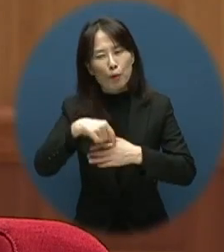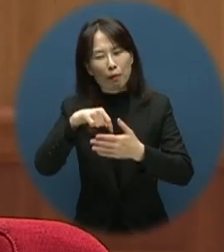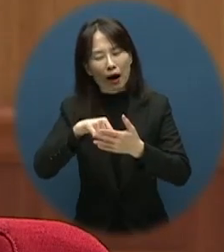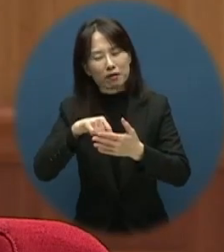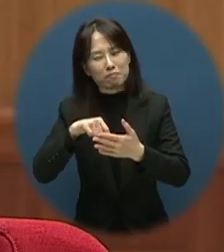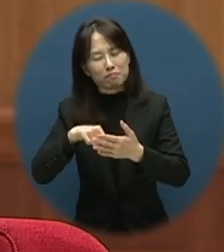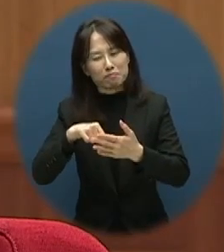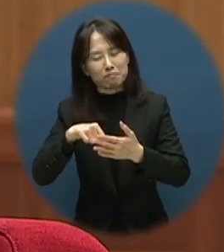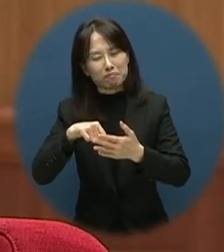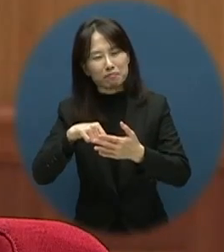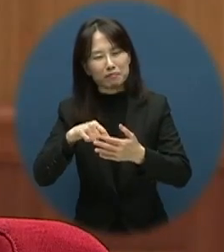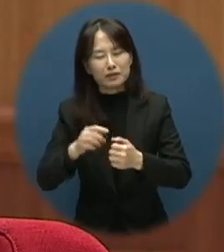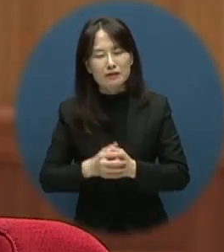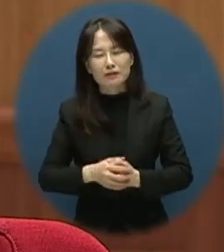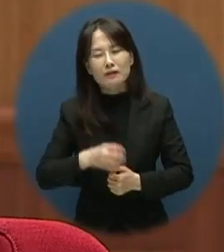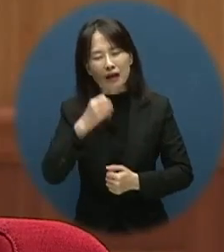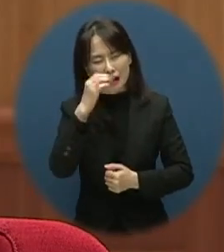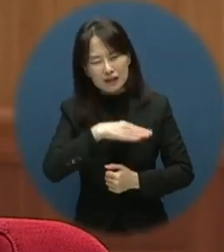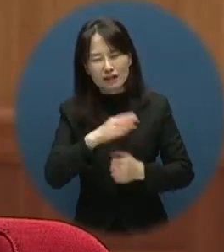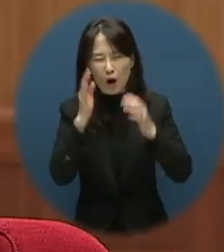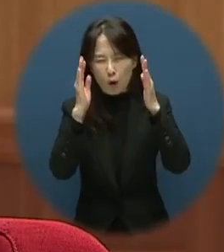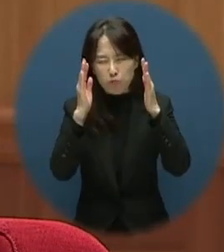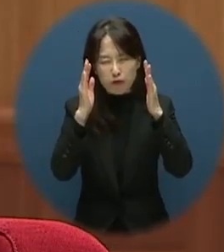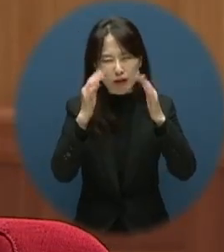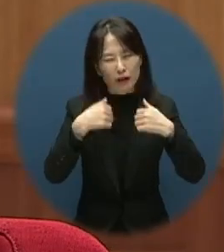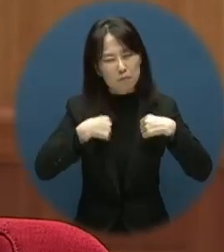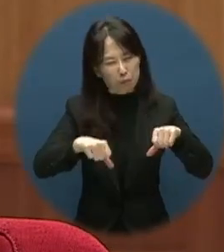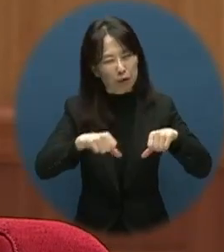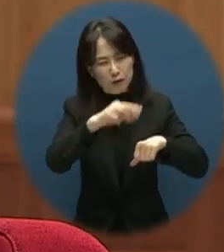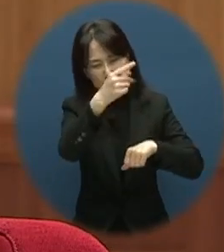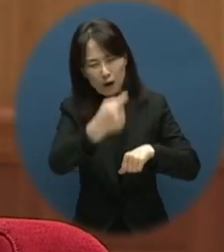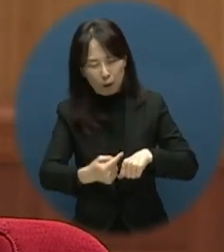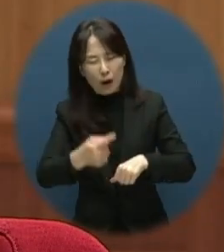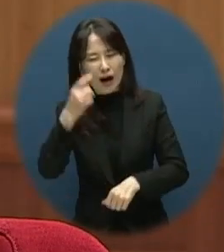아마 아버지도 뭐 어차피 좀 하다가 포기할 거예요.